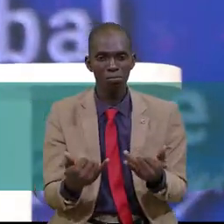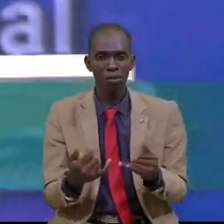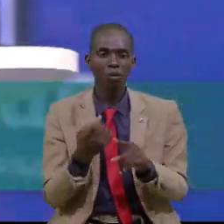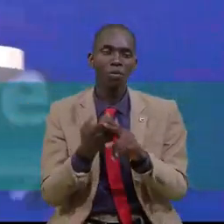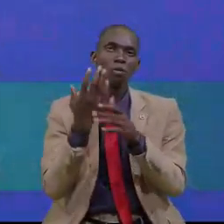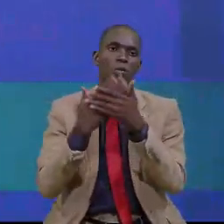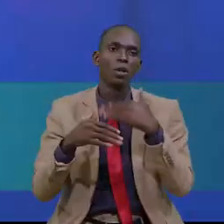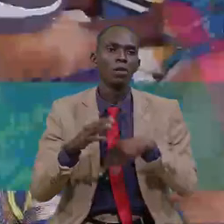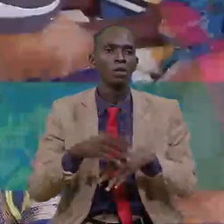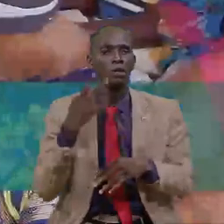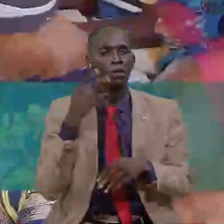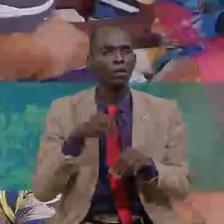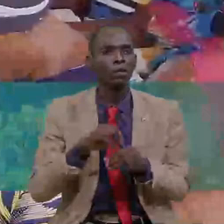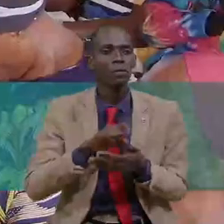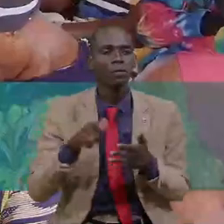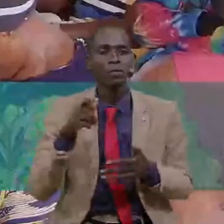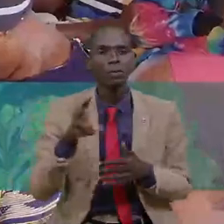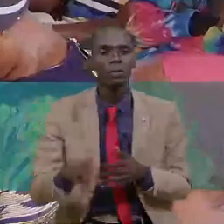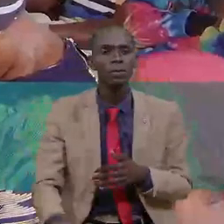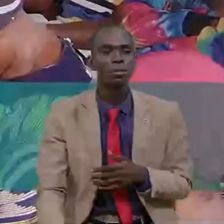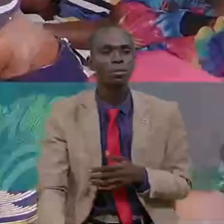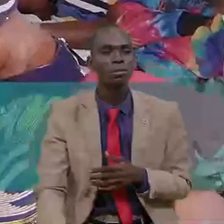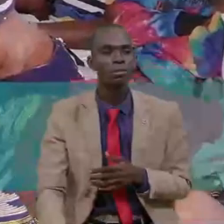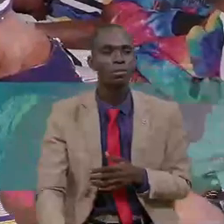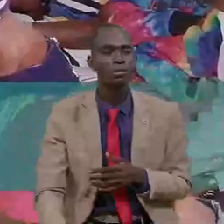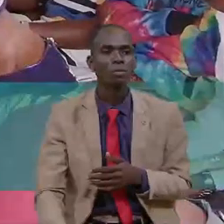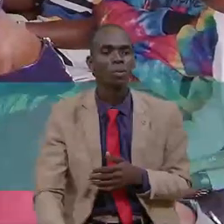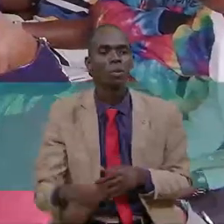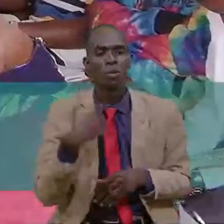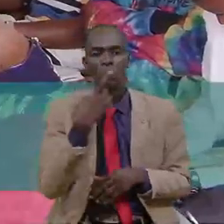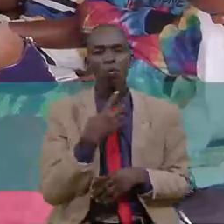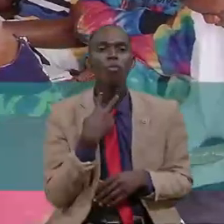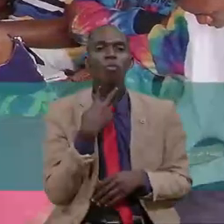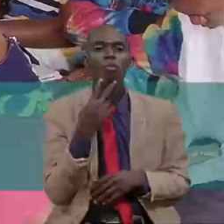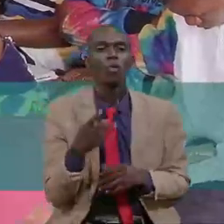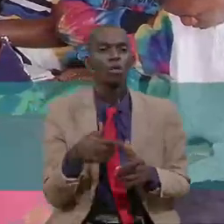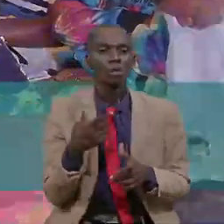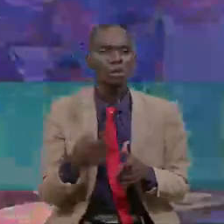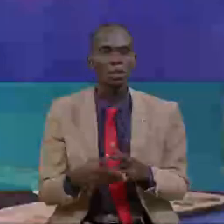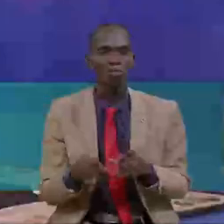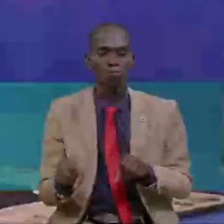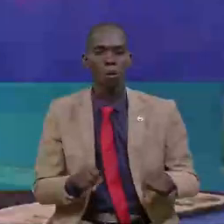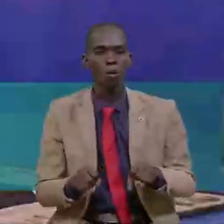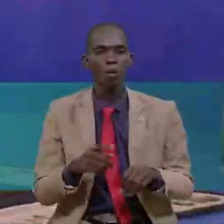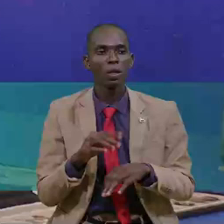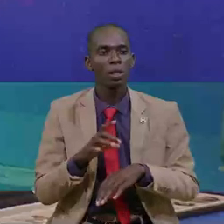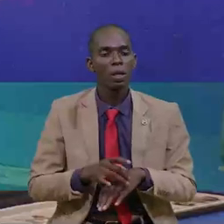cieux. Verset 26. Lui dont la voix alors ébranla la terre et